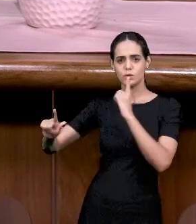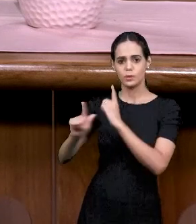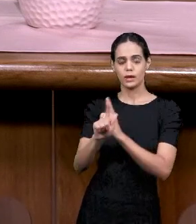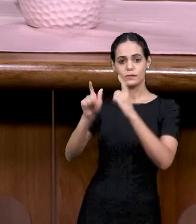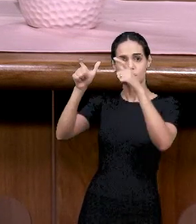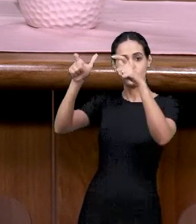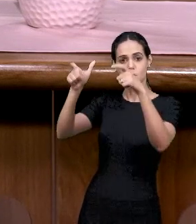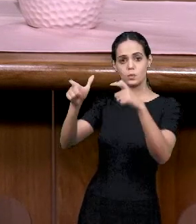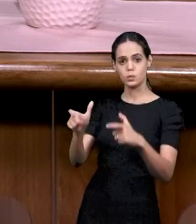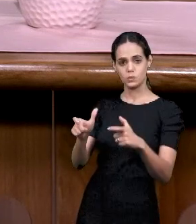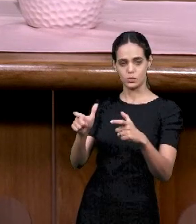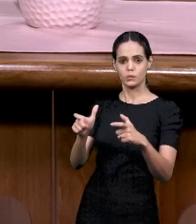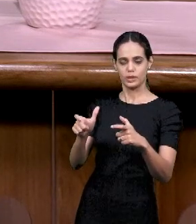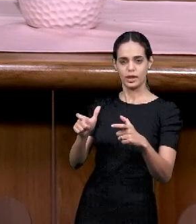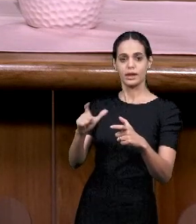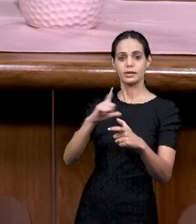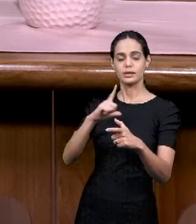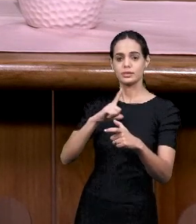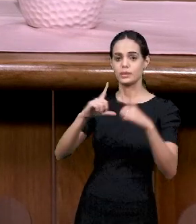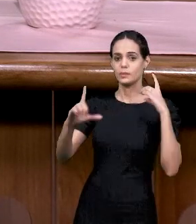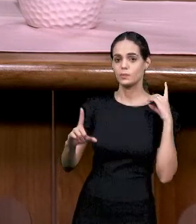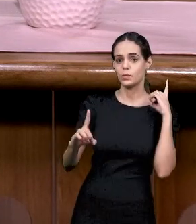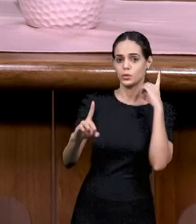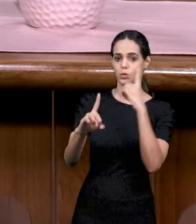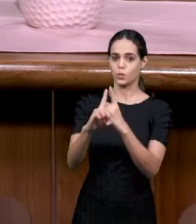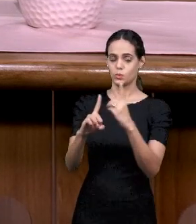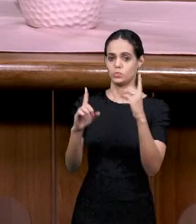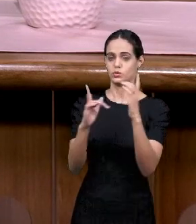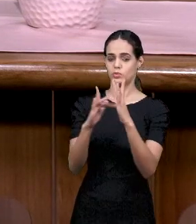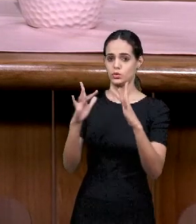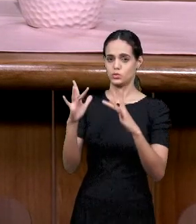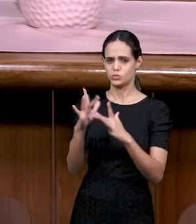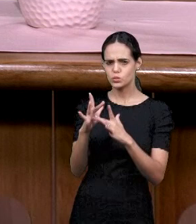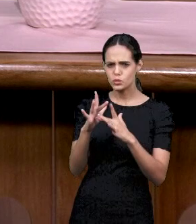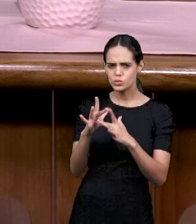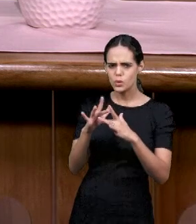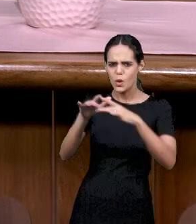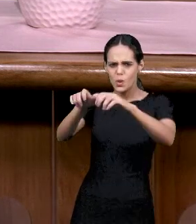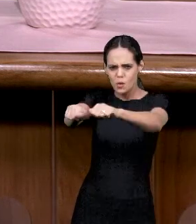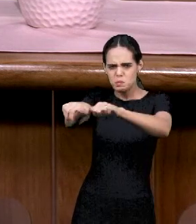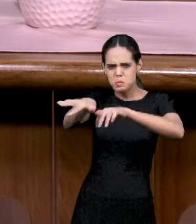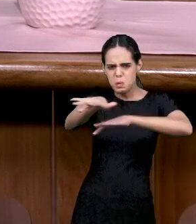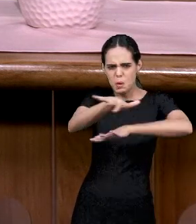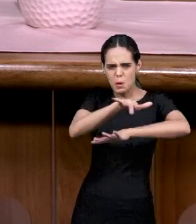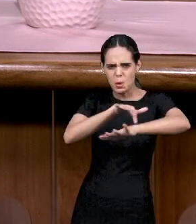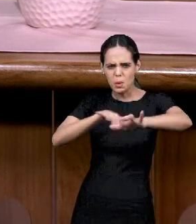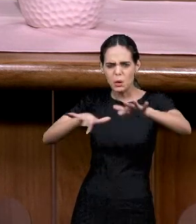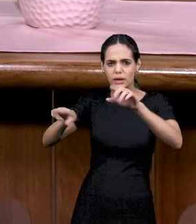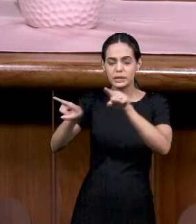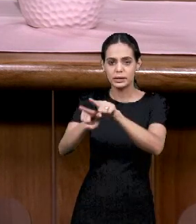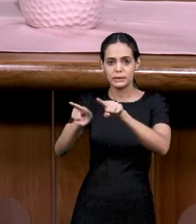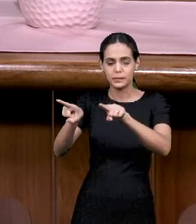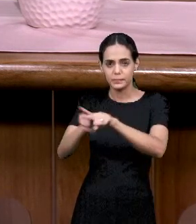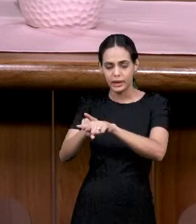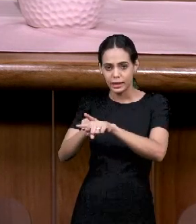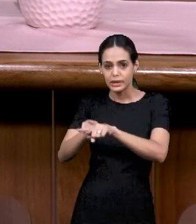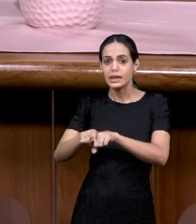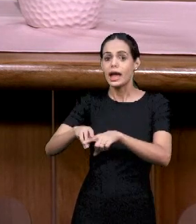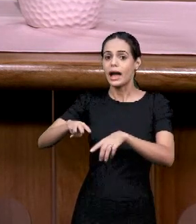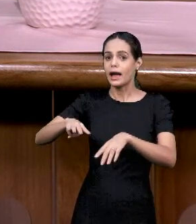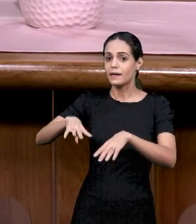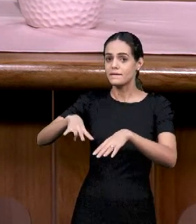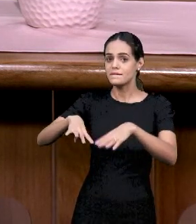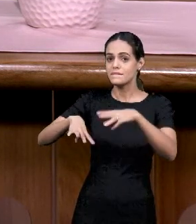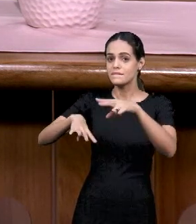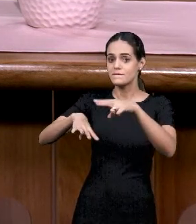onde se à deu l'endroit où s'est esse donnée encontro cette daquele rencontre de grupo ali Jésus naquela avec la viúva, foule, ali na avec cidade de Naim. Vamos la apresentar veuve dans la aqui, ville de Naïm. Nous